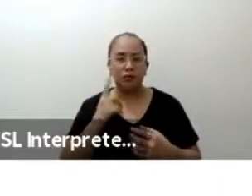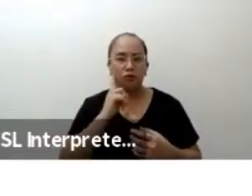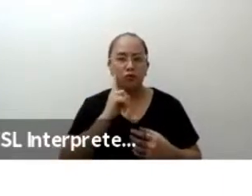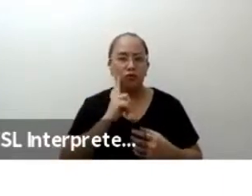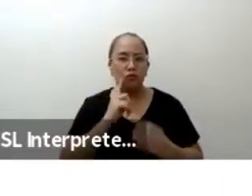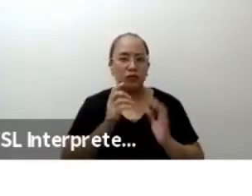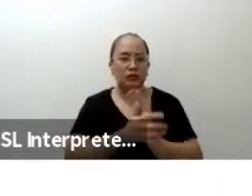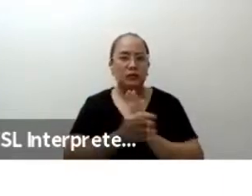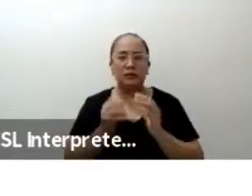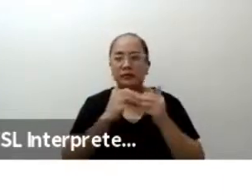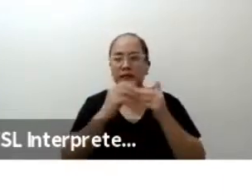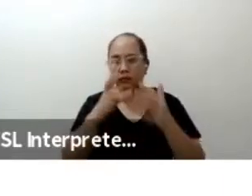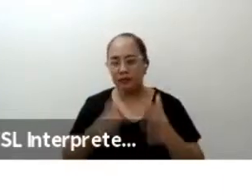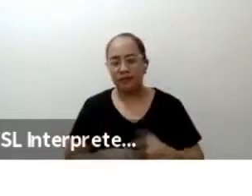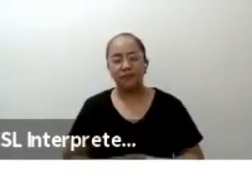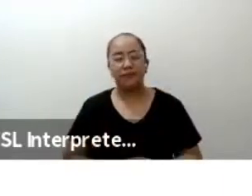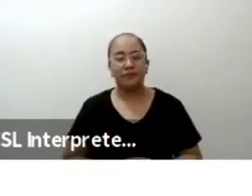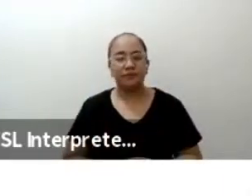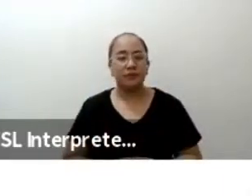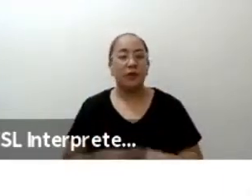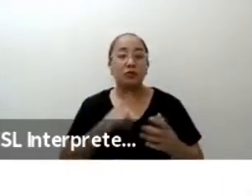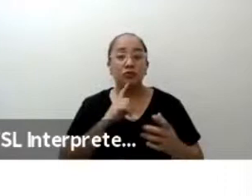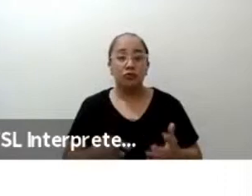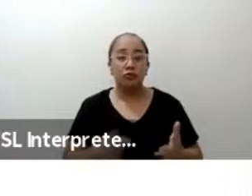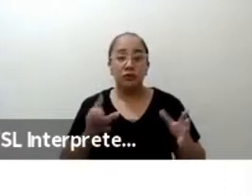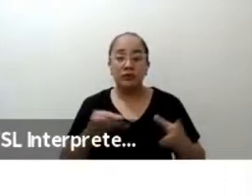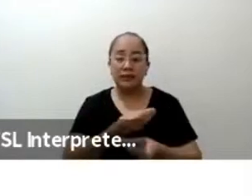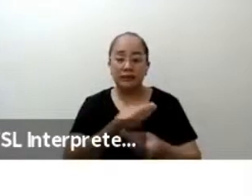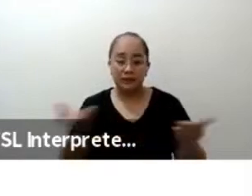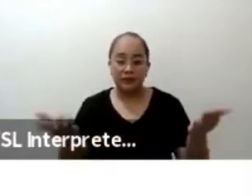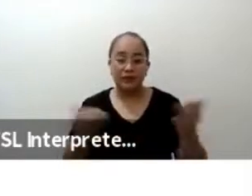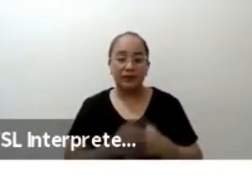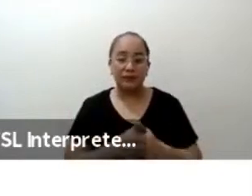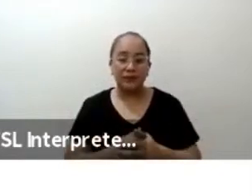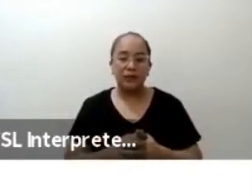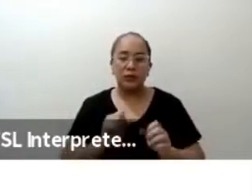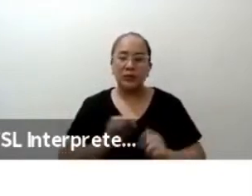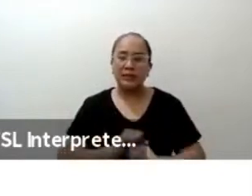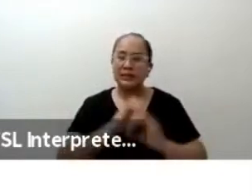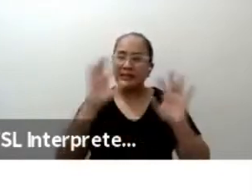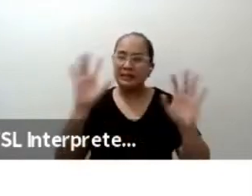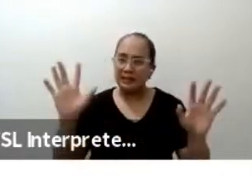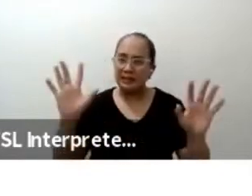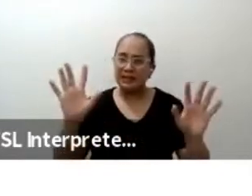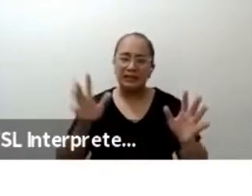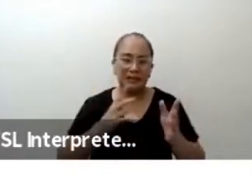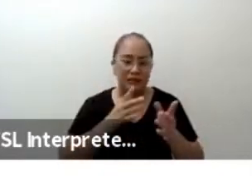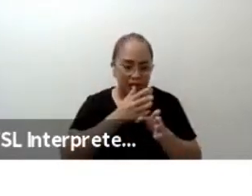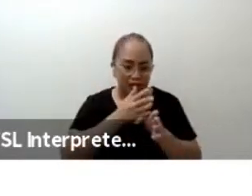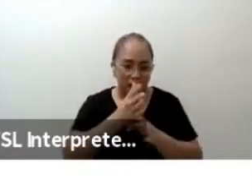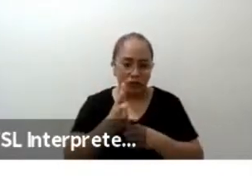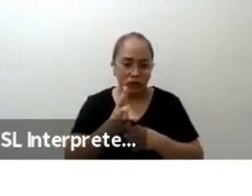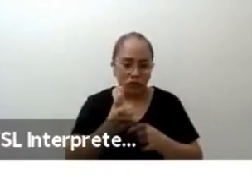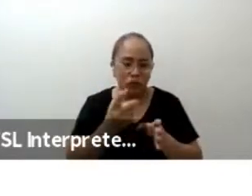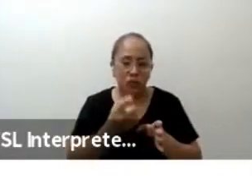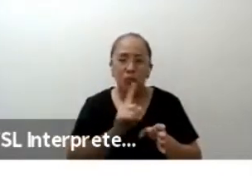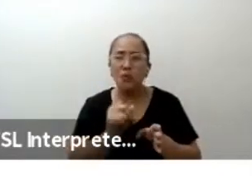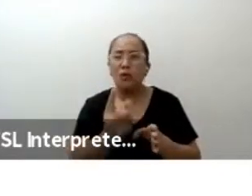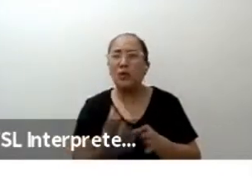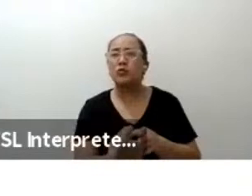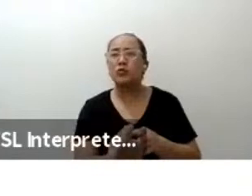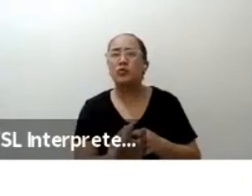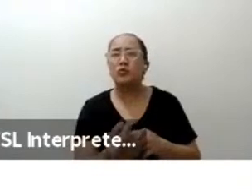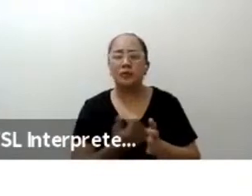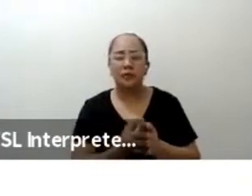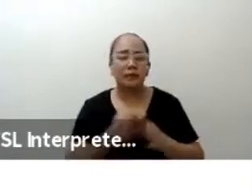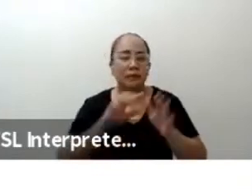na liderato na magbibigay sa atin ng klarong direksyon kung ano ang dapat nating gawin.